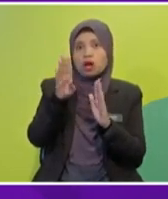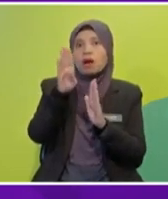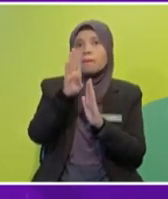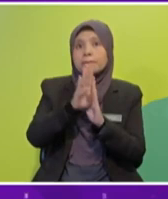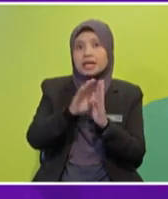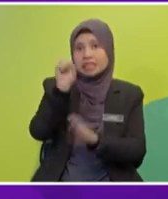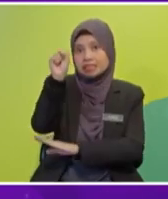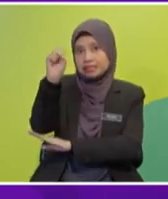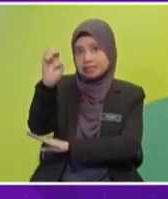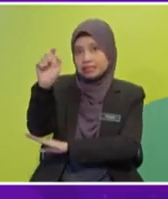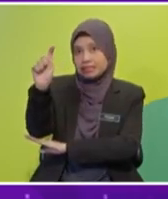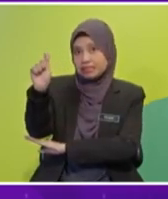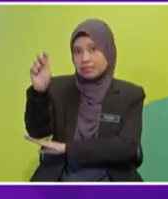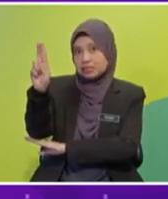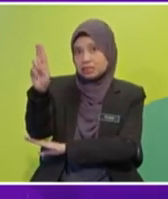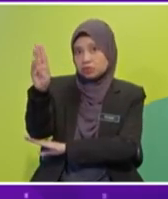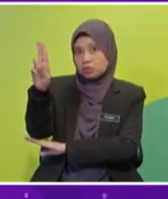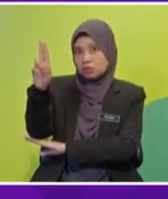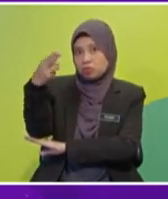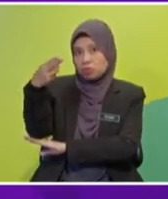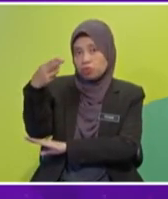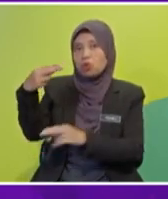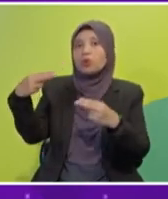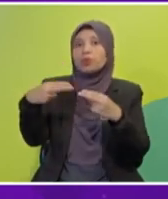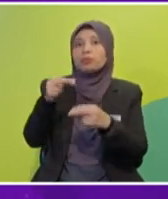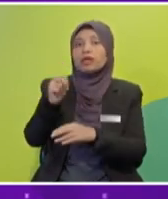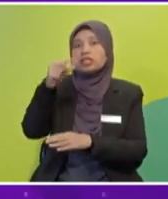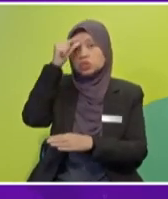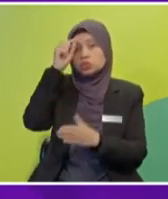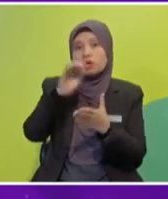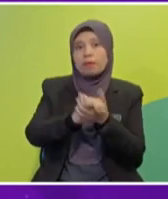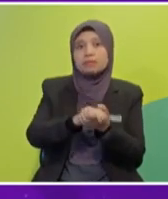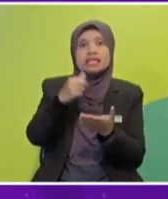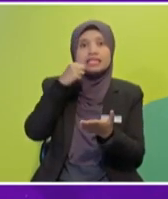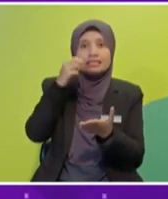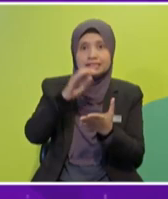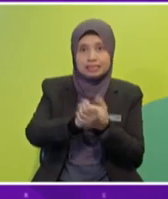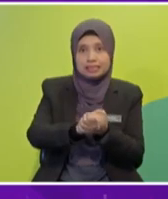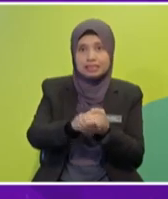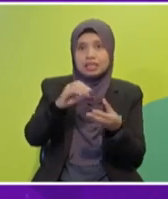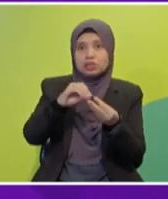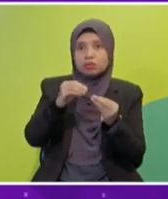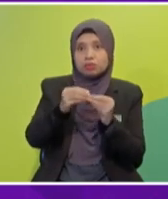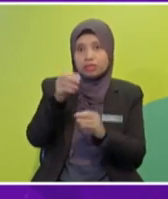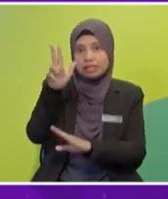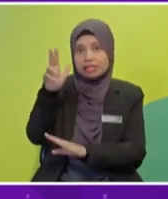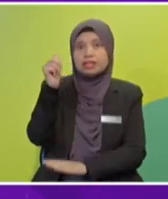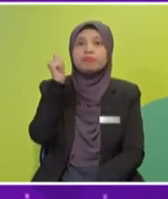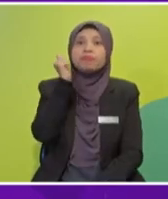adalah daripada hubungan suami isteri, Okey, yang ketiga haid. Haid